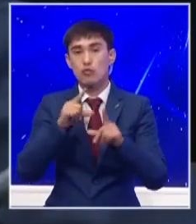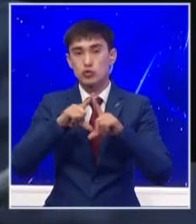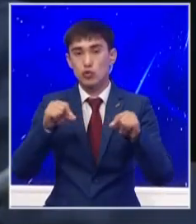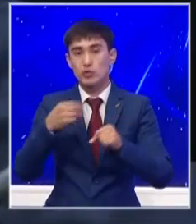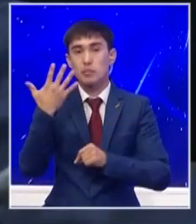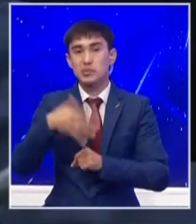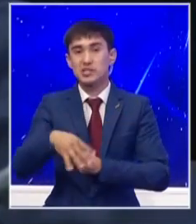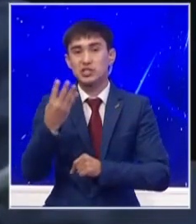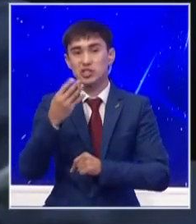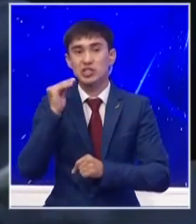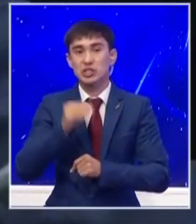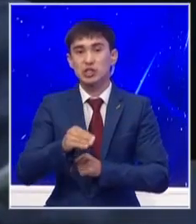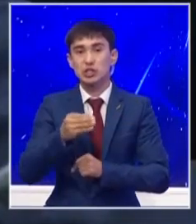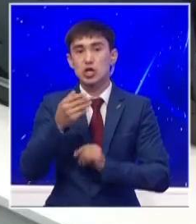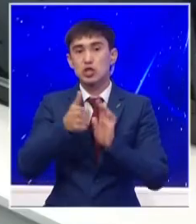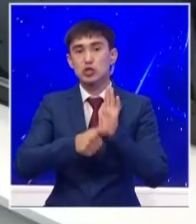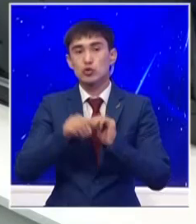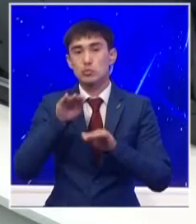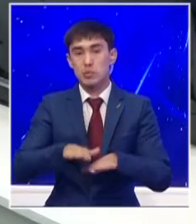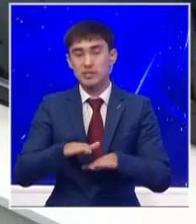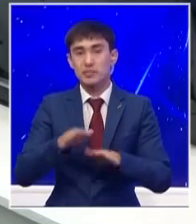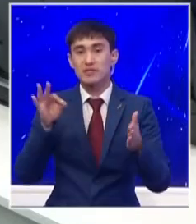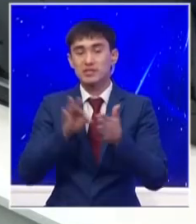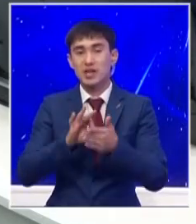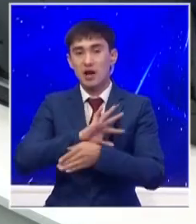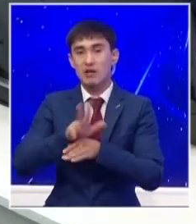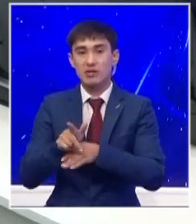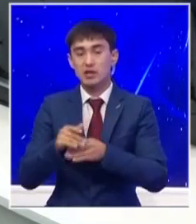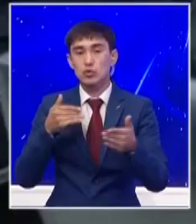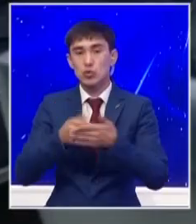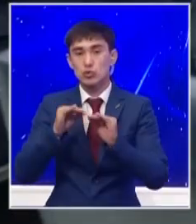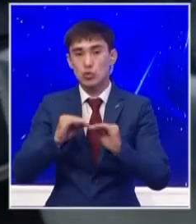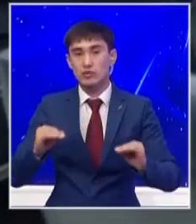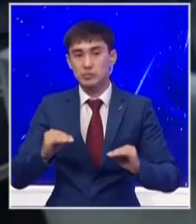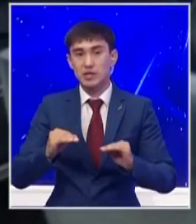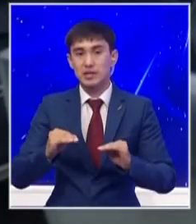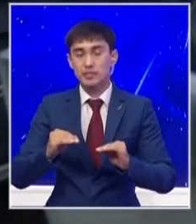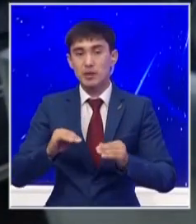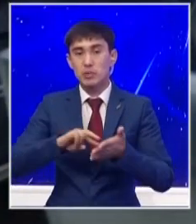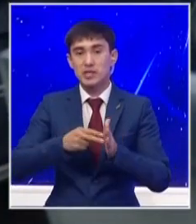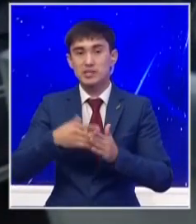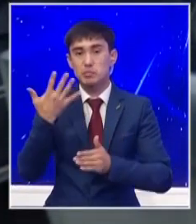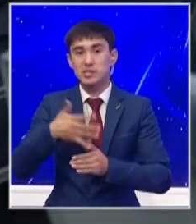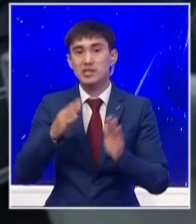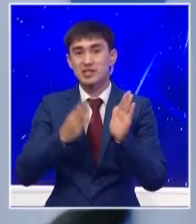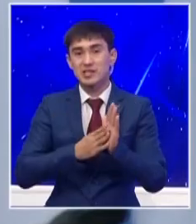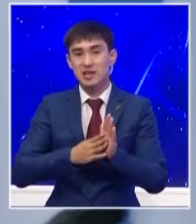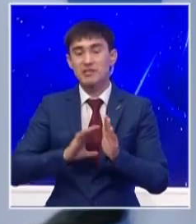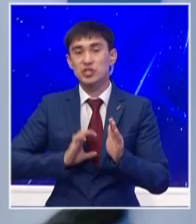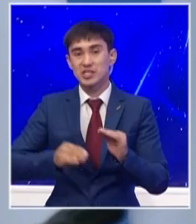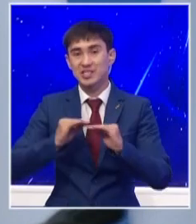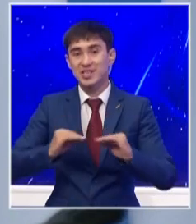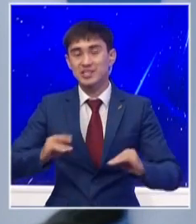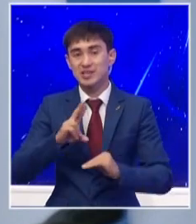на 54 600 мест. Также в целях охвата дошкольным воспитанием планируется открытие 59 частных